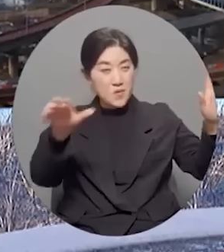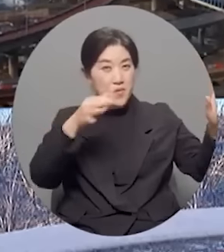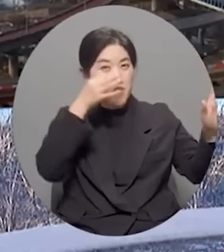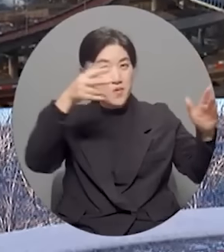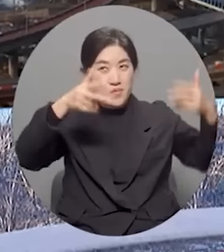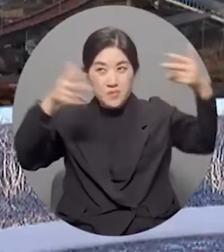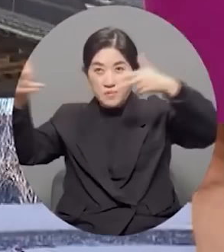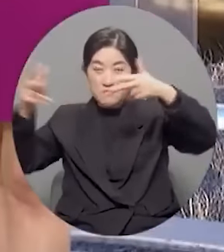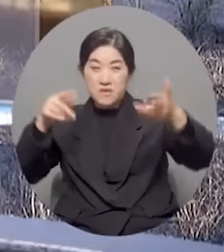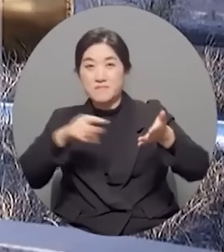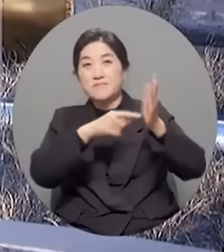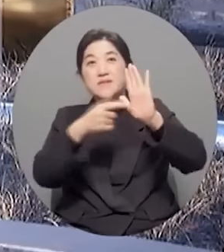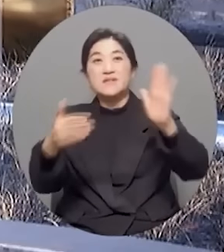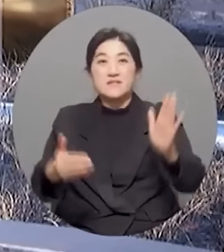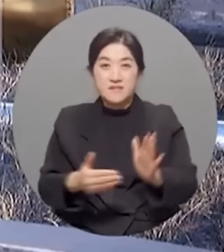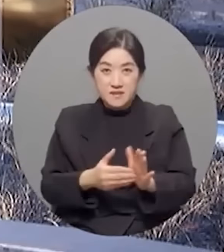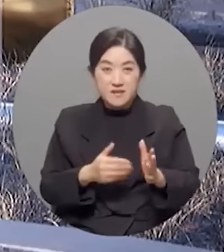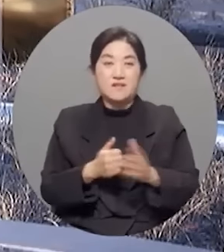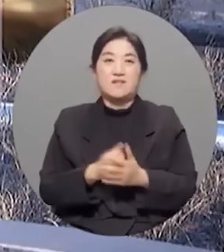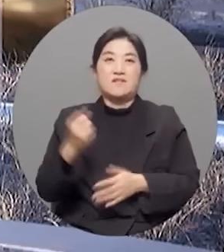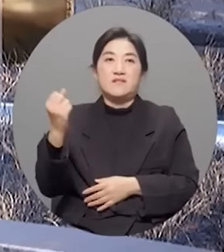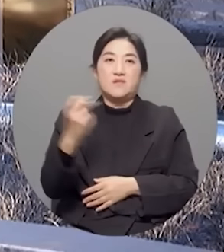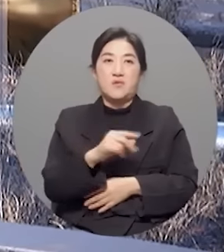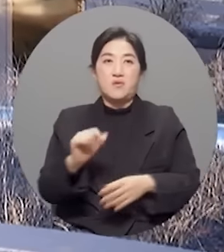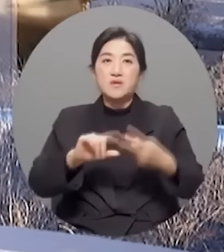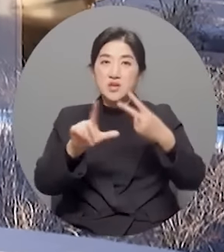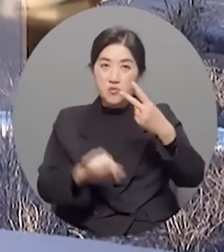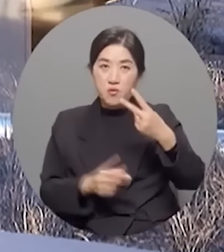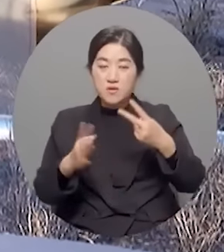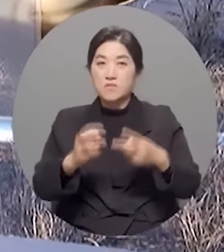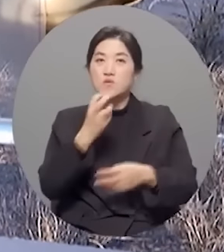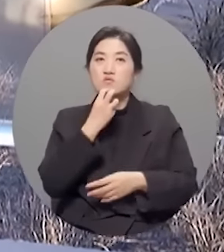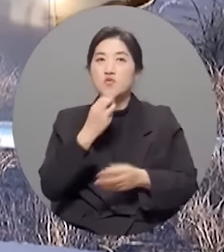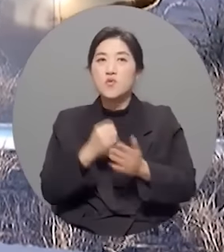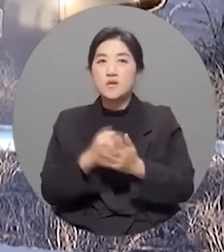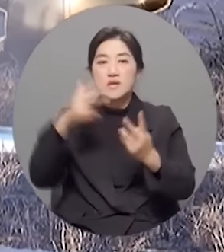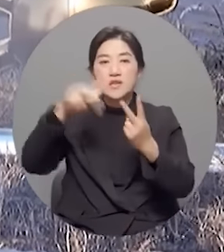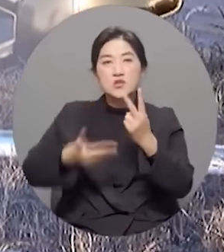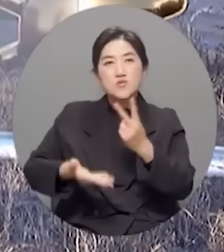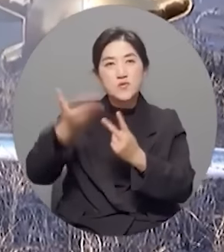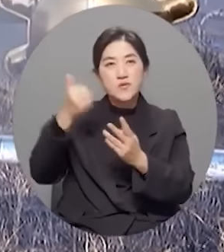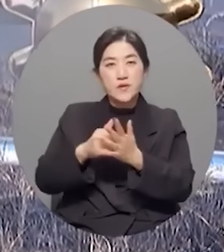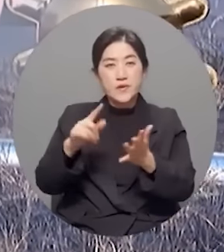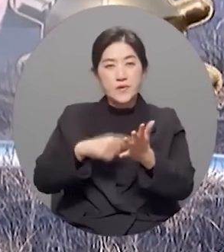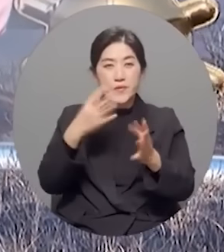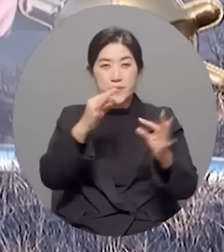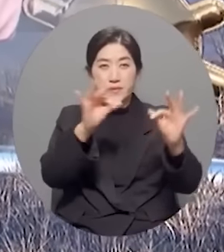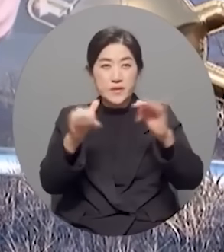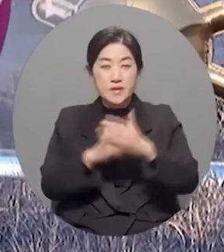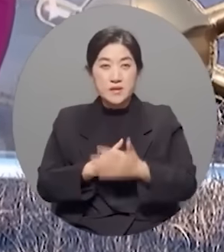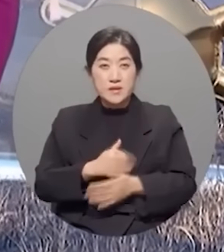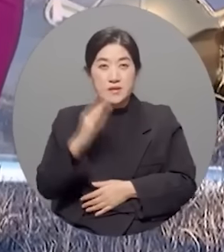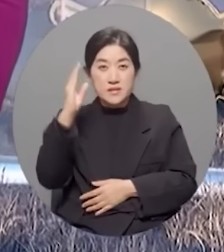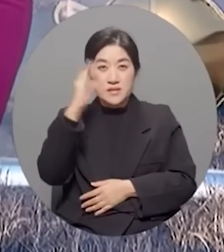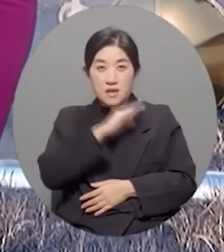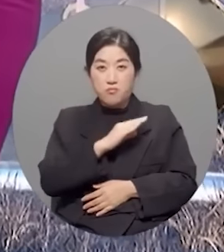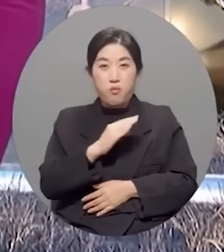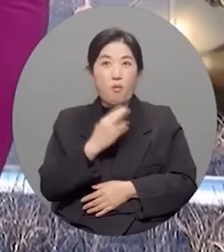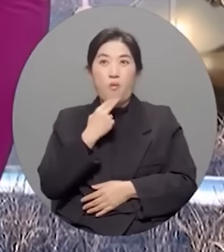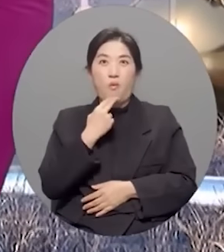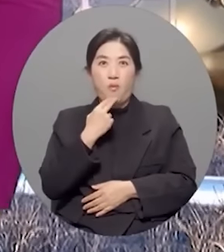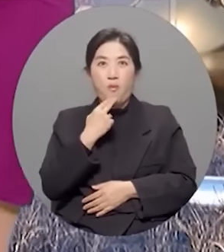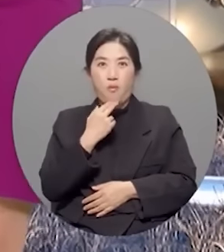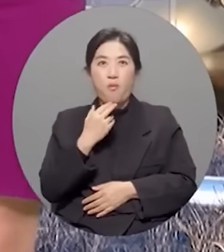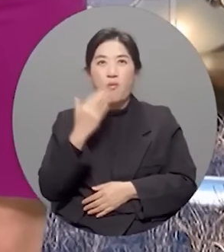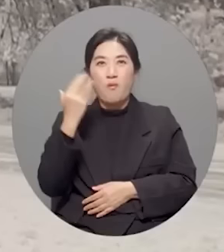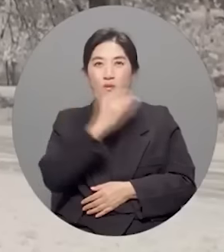화면들을 2월 서울이 2주 이상 초미세먼지 쁨 단계를 보인적 없다는